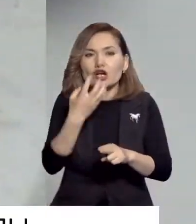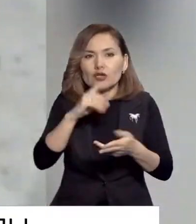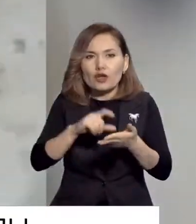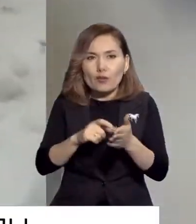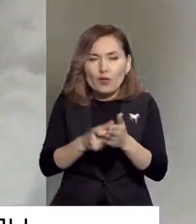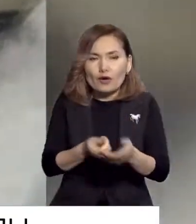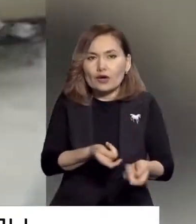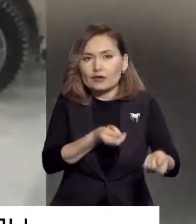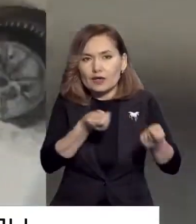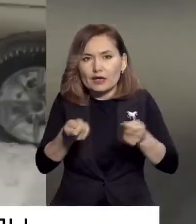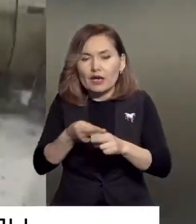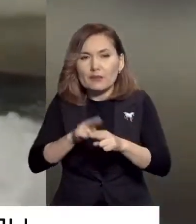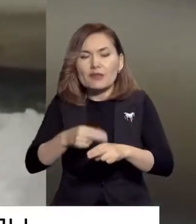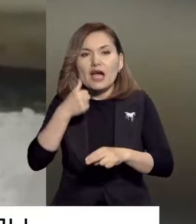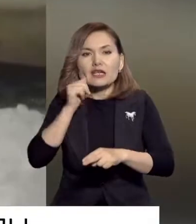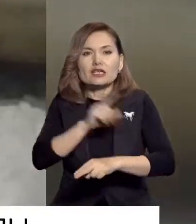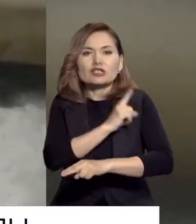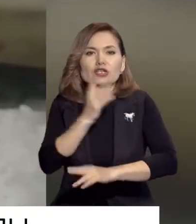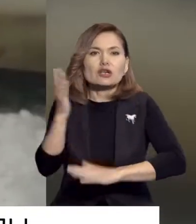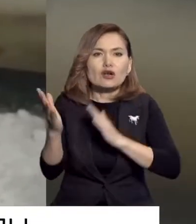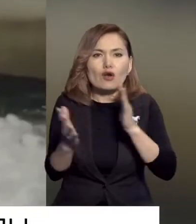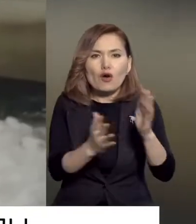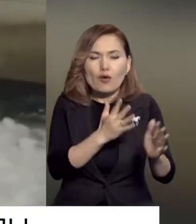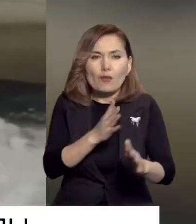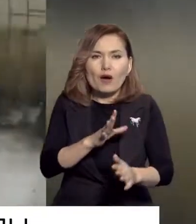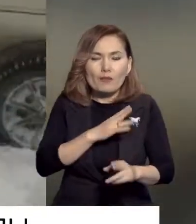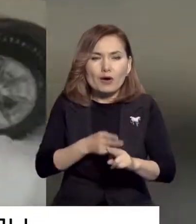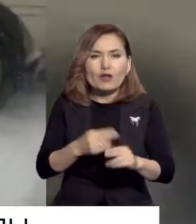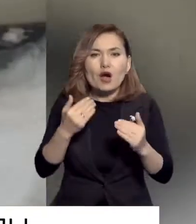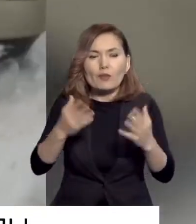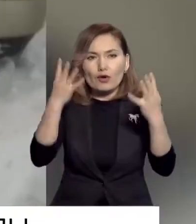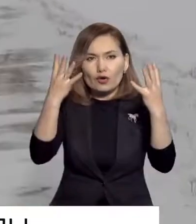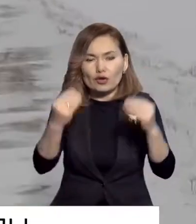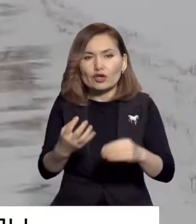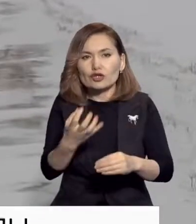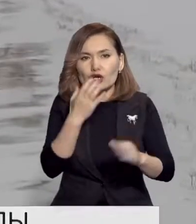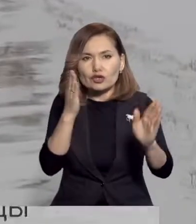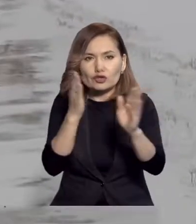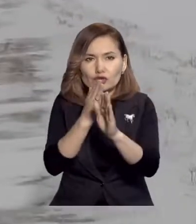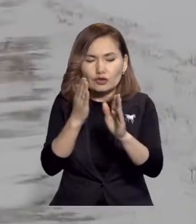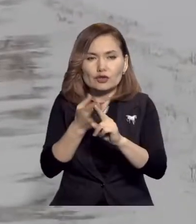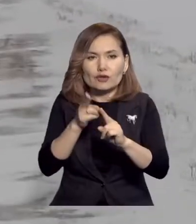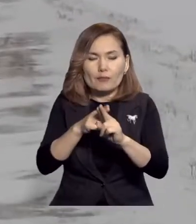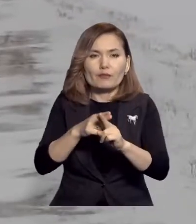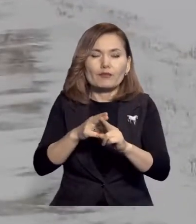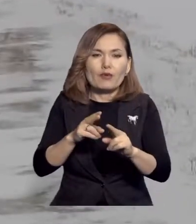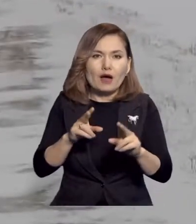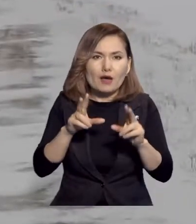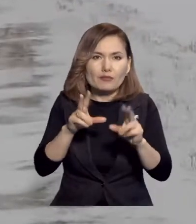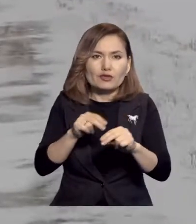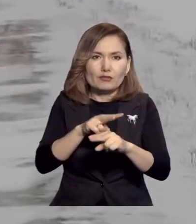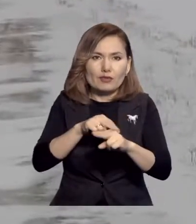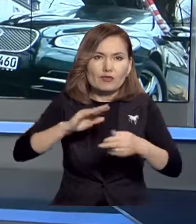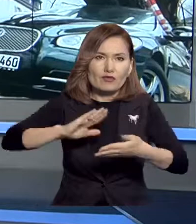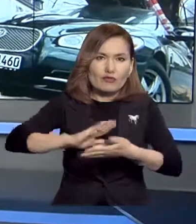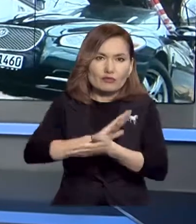жеткізілді. Өңірде кеше жел тұрып боран соқты. Бүгін күн жылынып көктайғақ болады деп болжанып отыр.